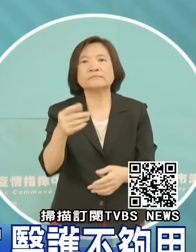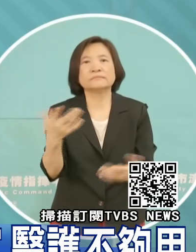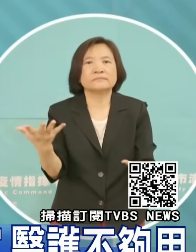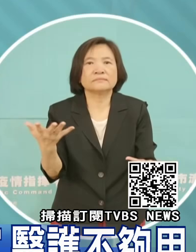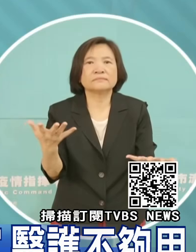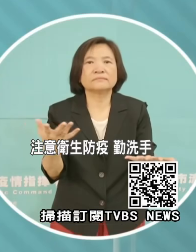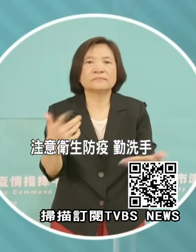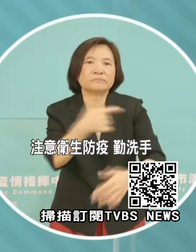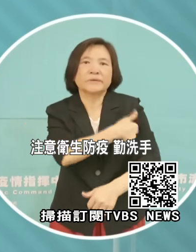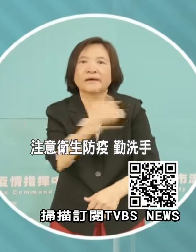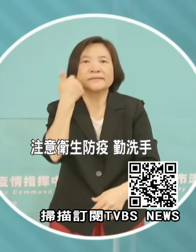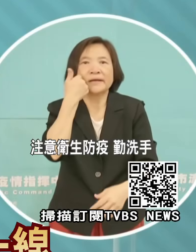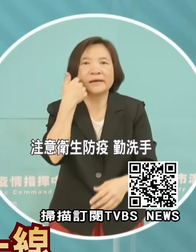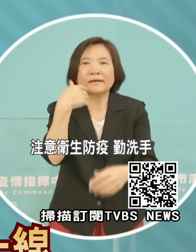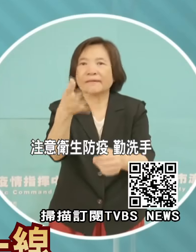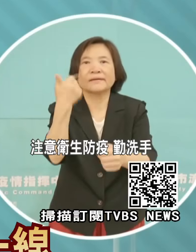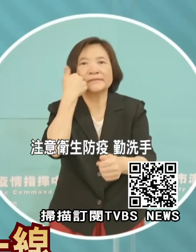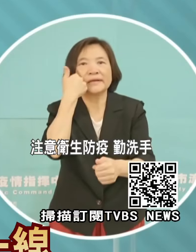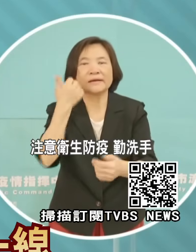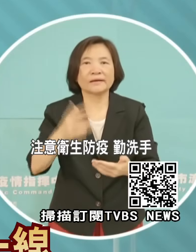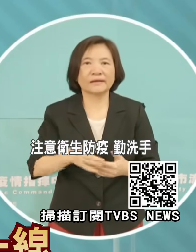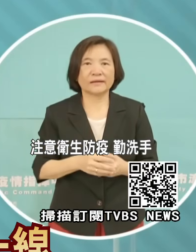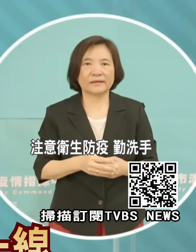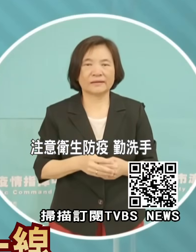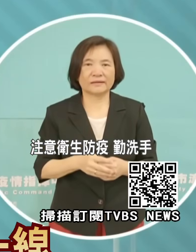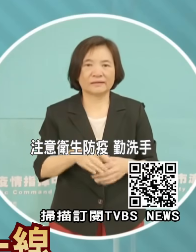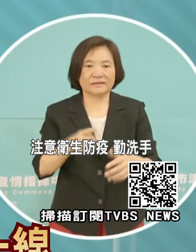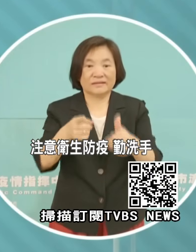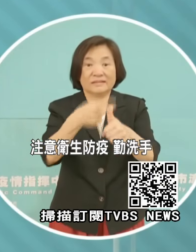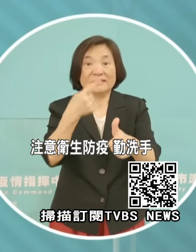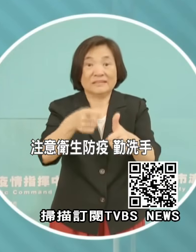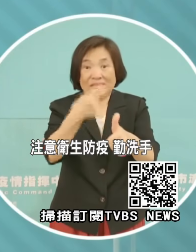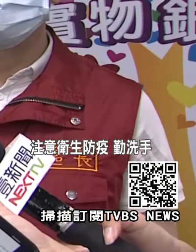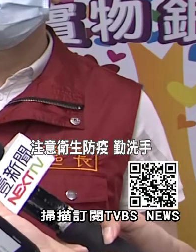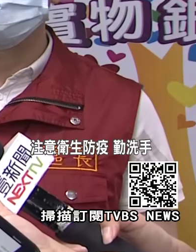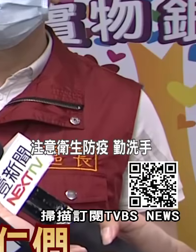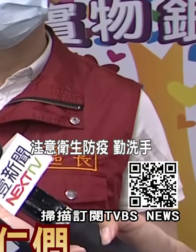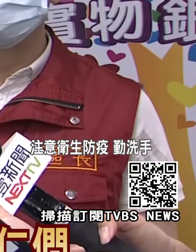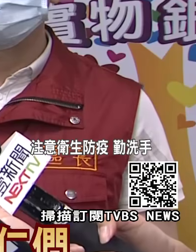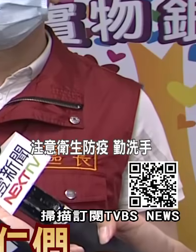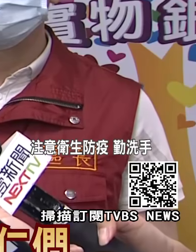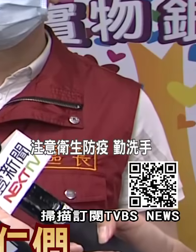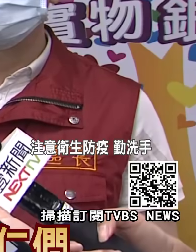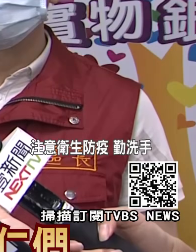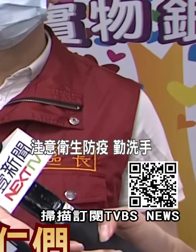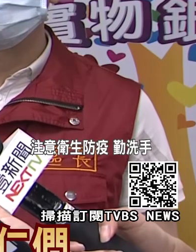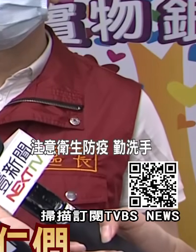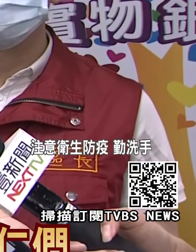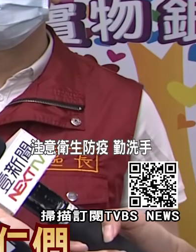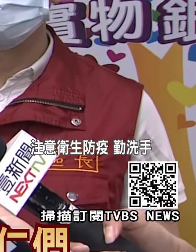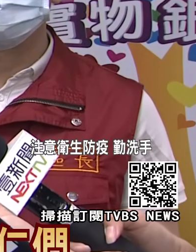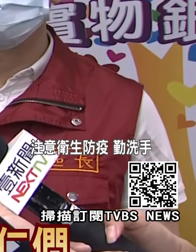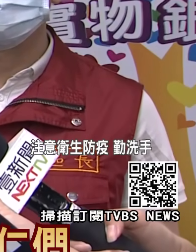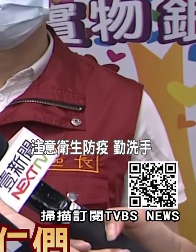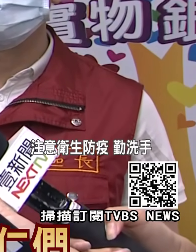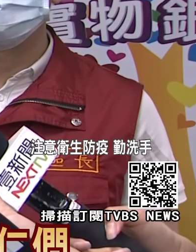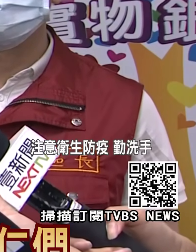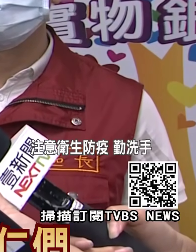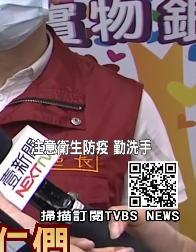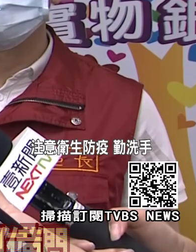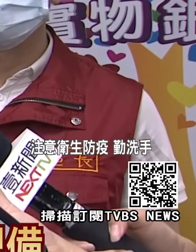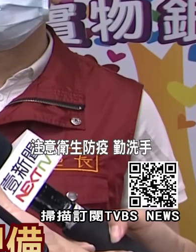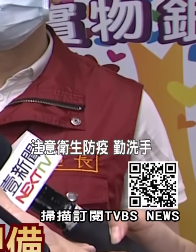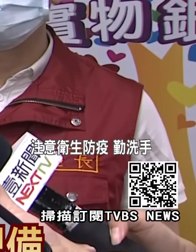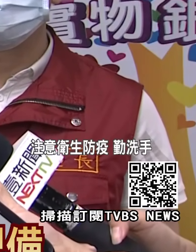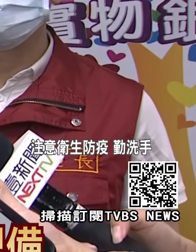酸。 你要叫谁打？坦白讲哦，医护人员地线打都还打不过嘞。 在一级作战区的所有医护同